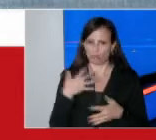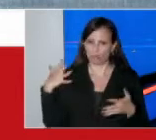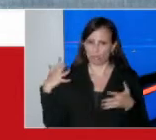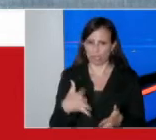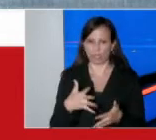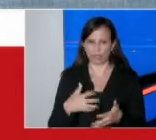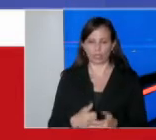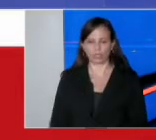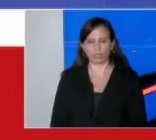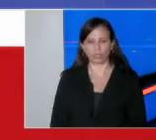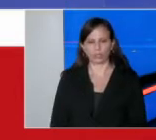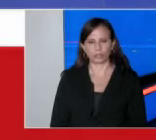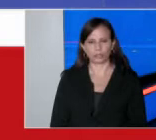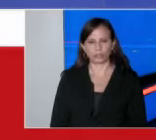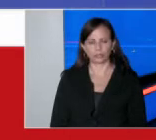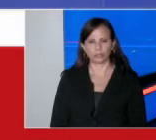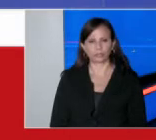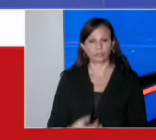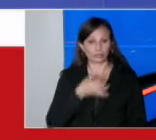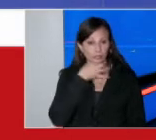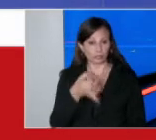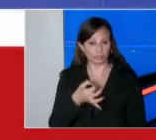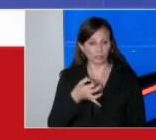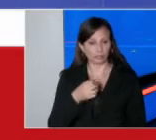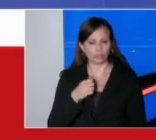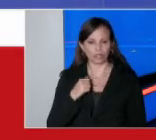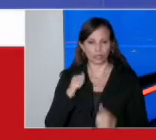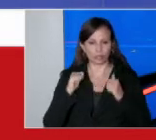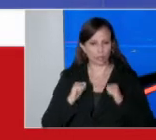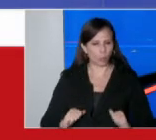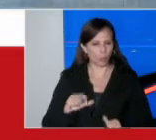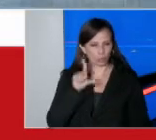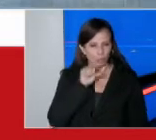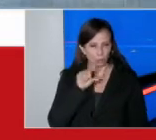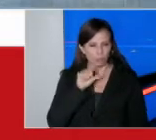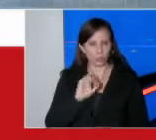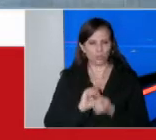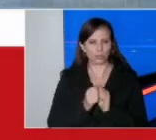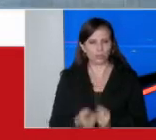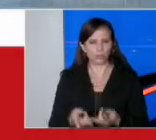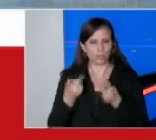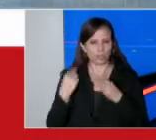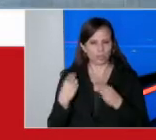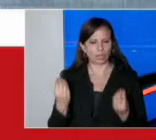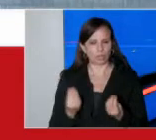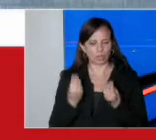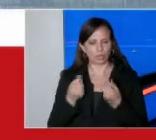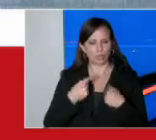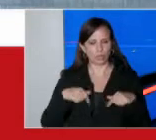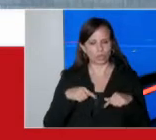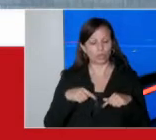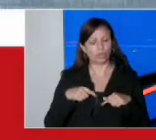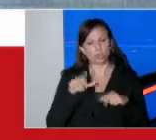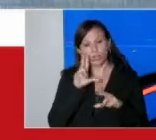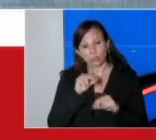אגרסיבי. השאלה אם באמת עכשיו נראה איזשהו מנוחה קצת בטוויטר, או חזרה שלה כפלטפורמה שעליה אנשים